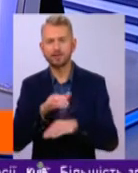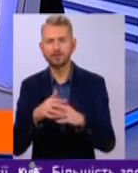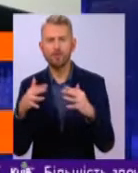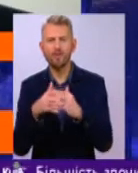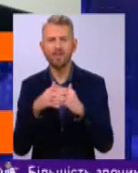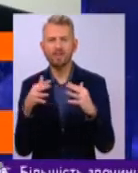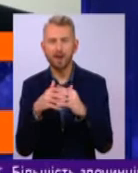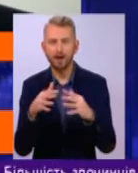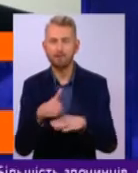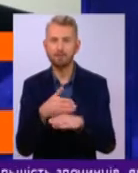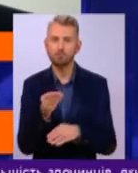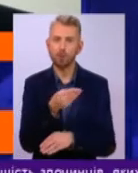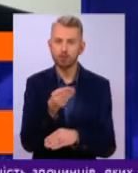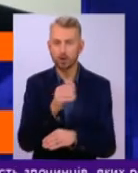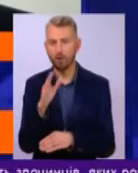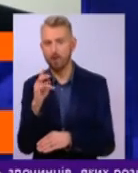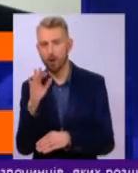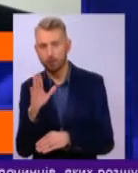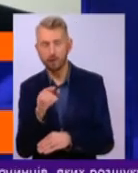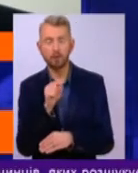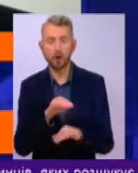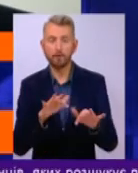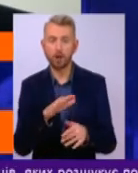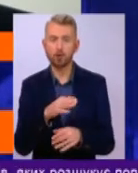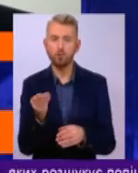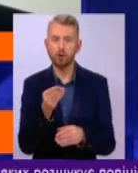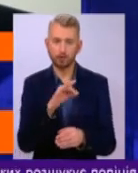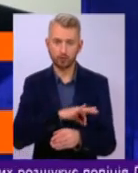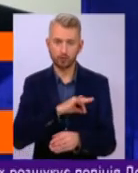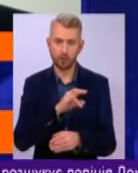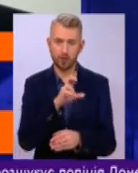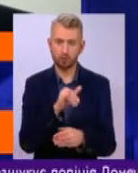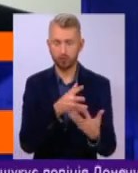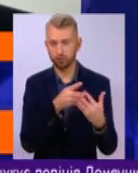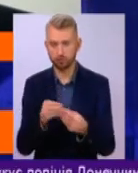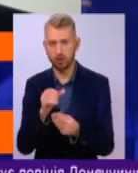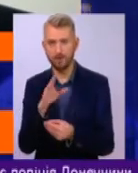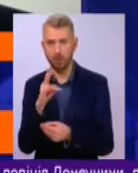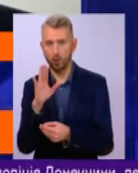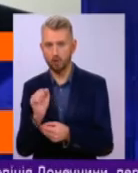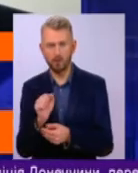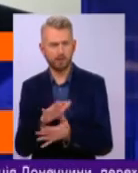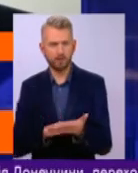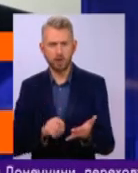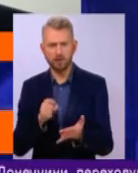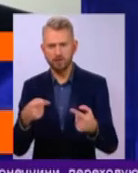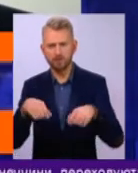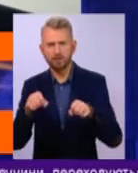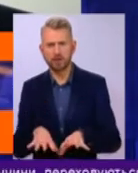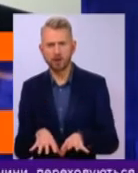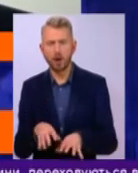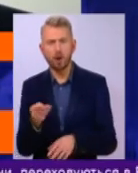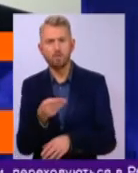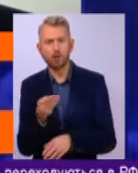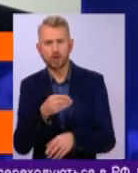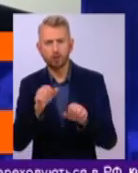Аваковим. І що в даному випадку Порошенко, використовуючи НАБУ, вирішив тиснути на Авакова. Так, вибачте, панове, ви визначтеся. Так